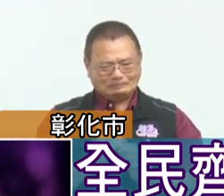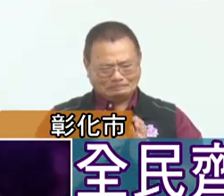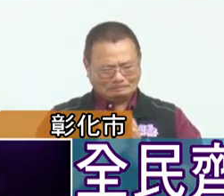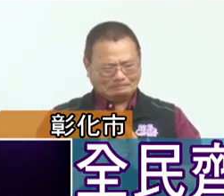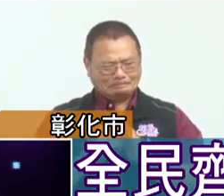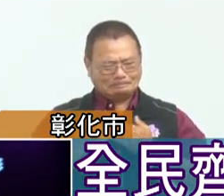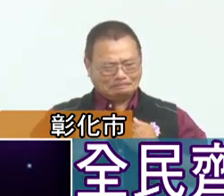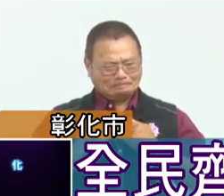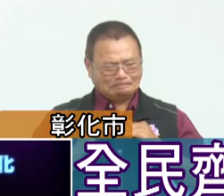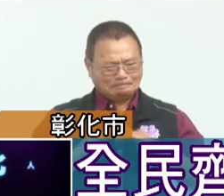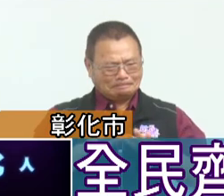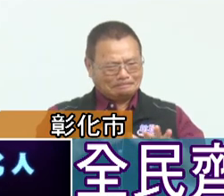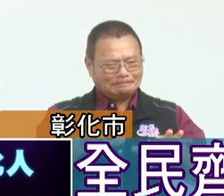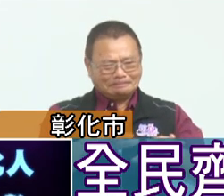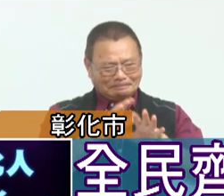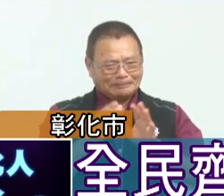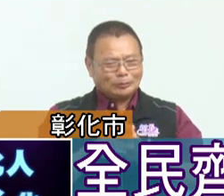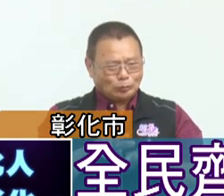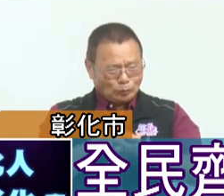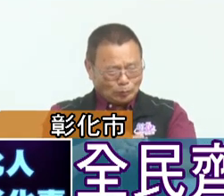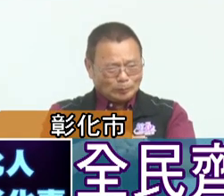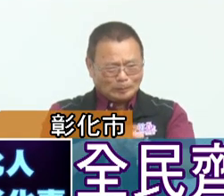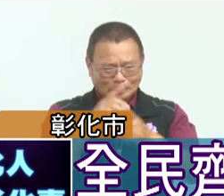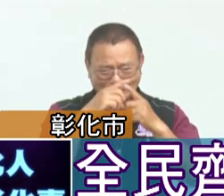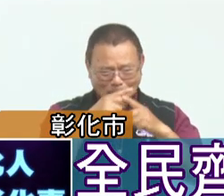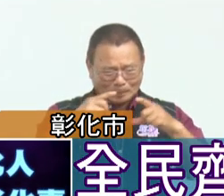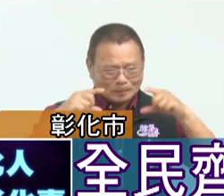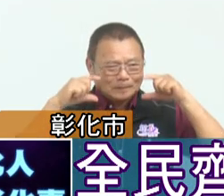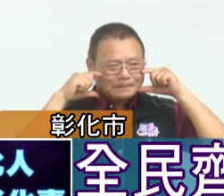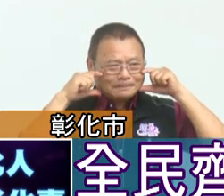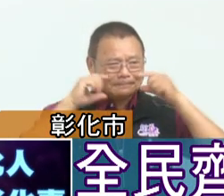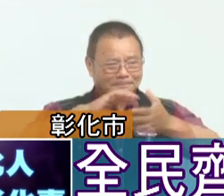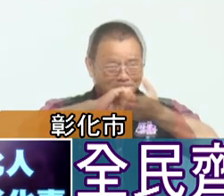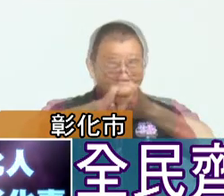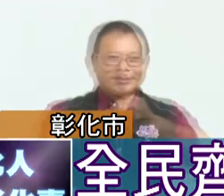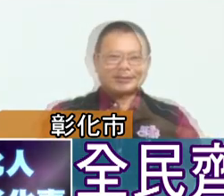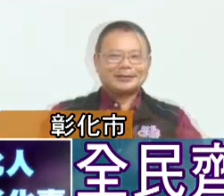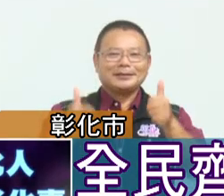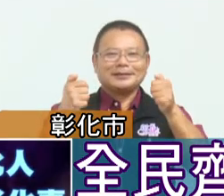外出。更感谢卫生医疗人员不眠不休和病毒赛跑，